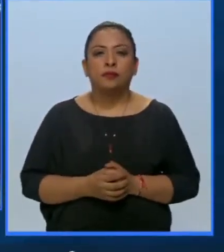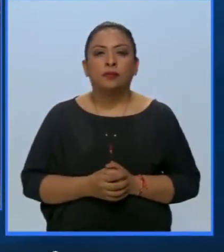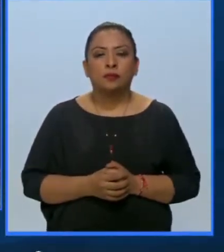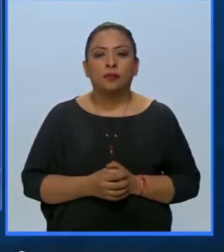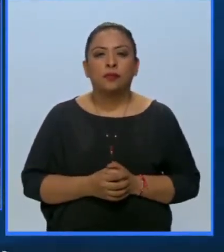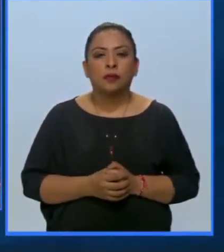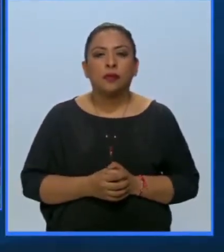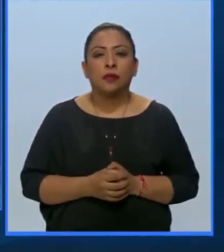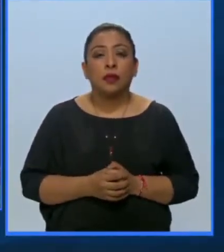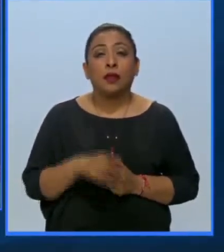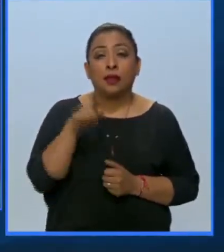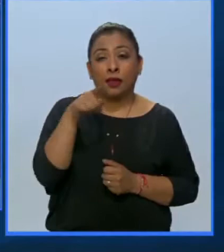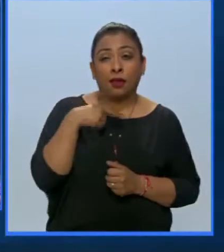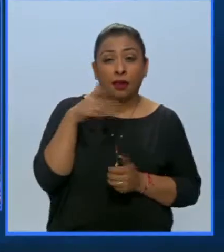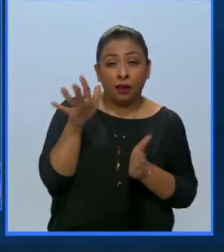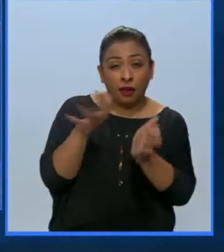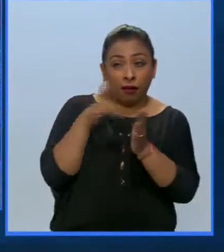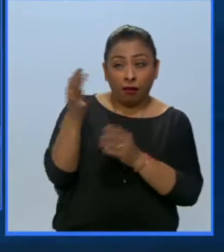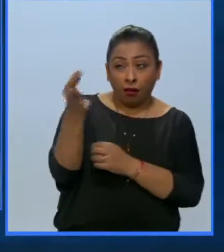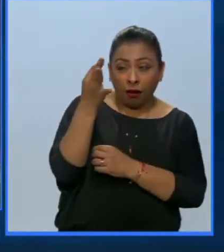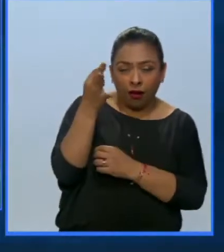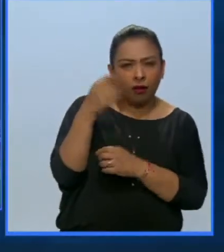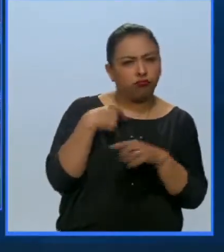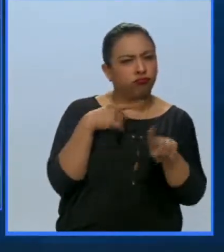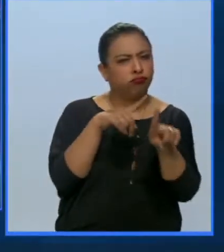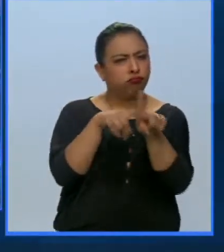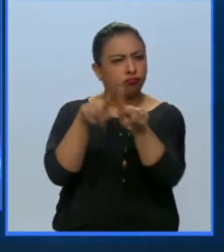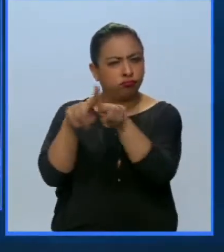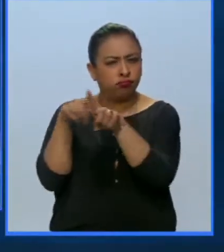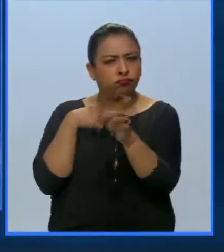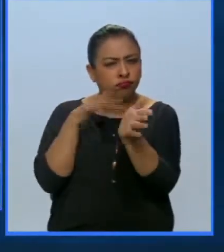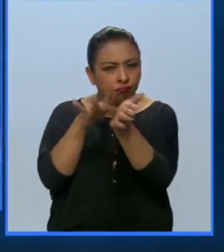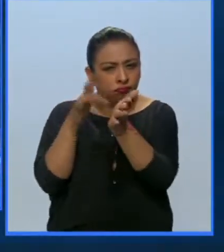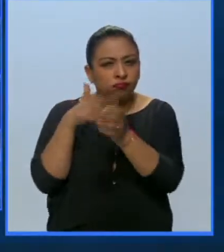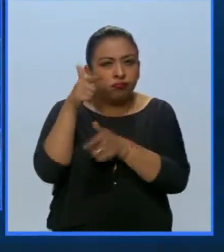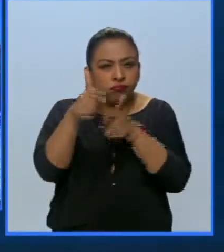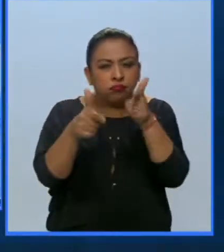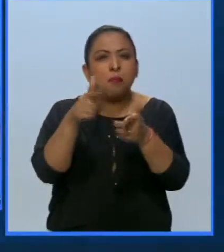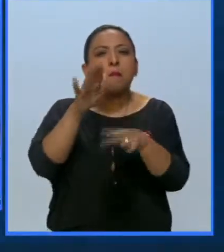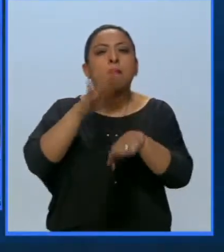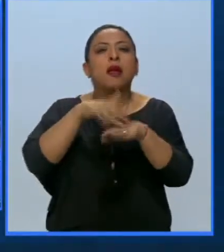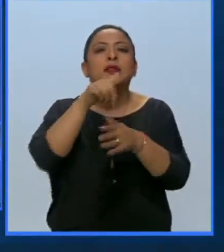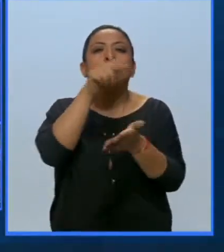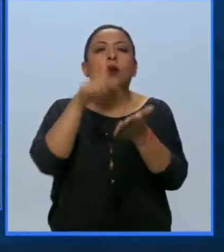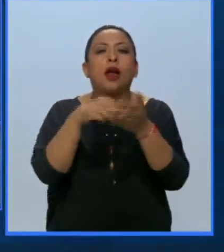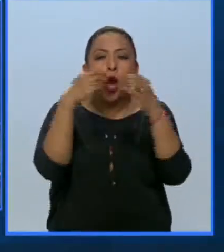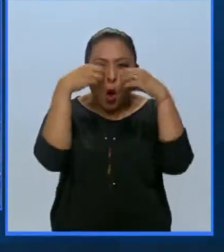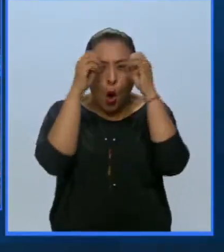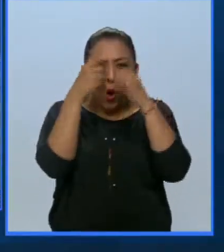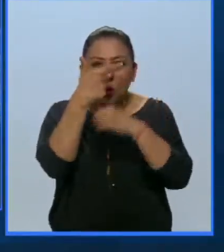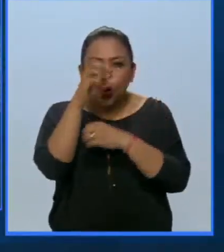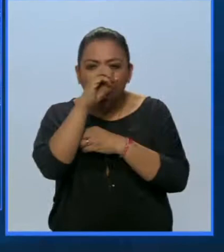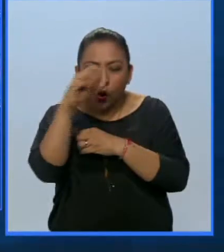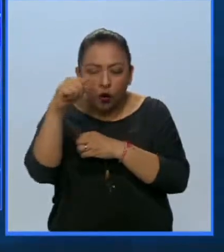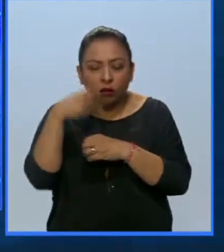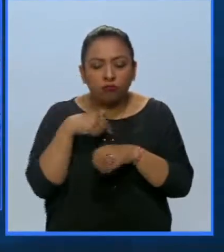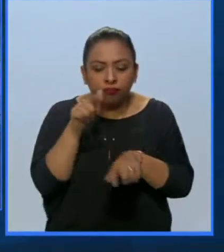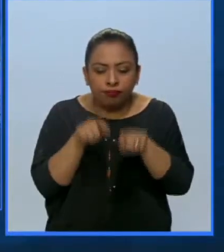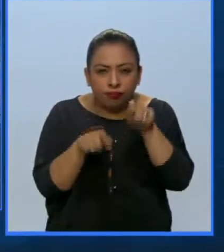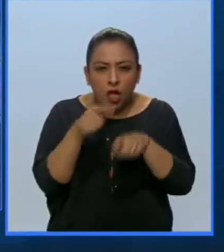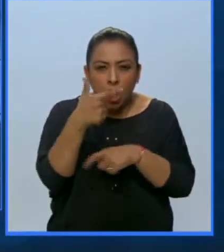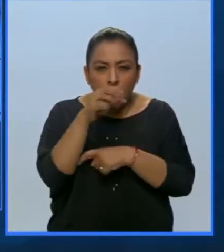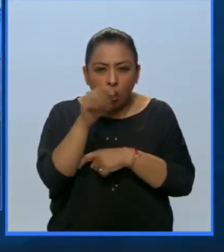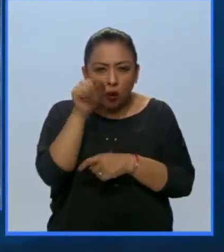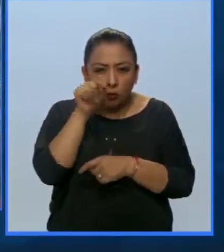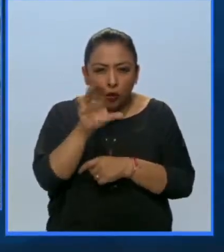Nos influences sont multiples. Elles se retrouvent tous sur Google. Quand on tape google.com,